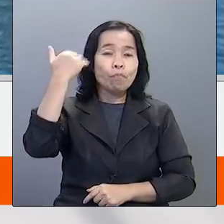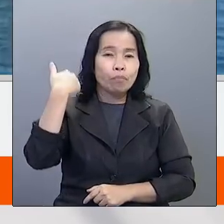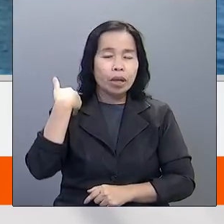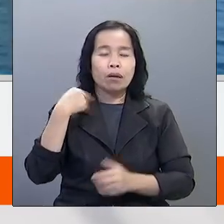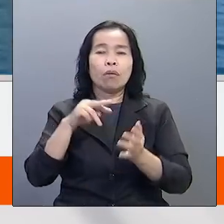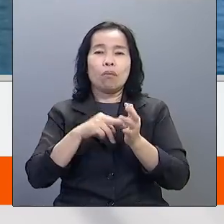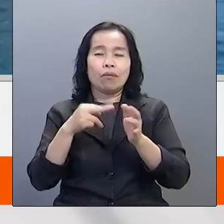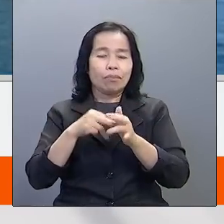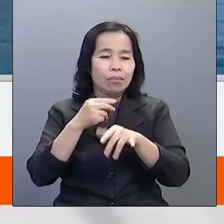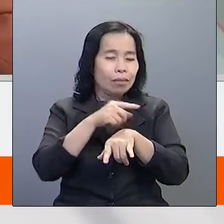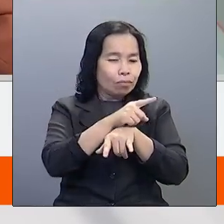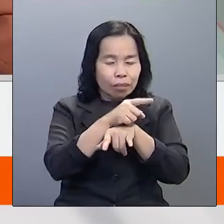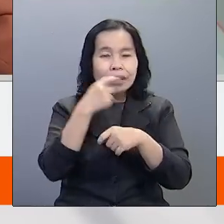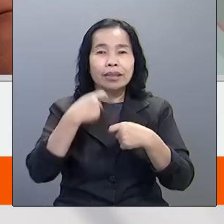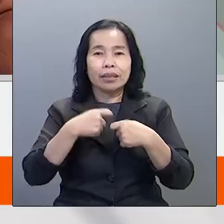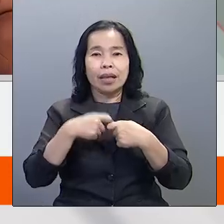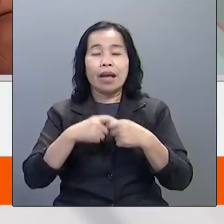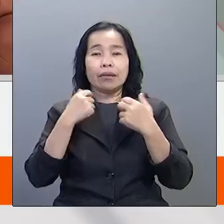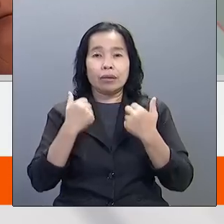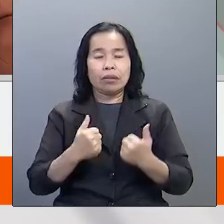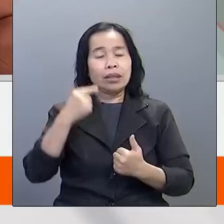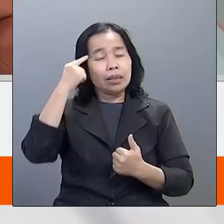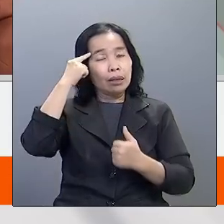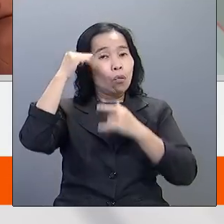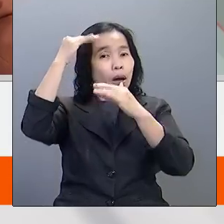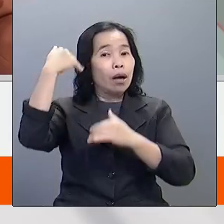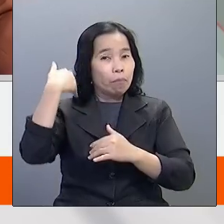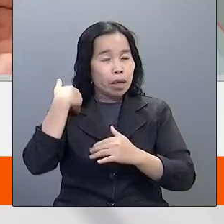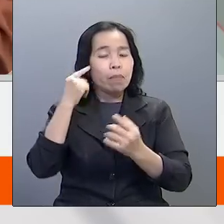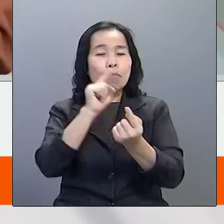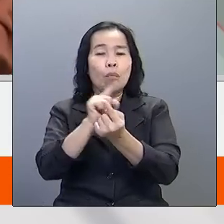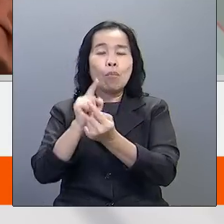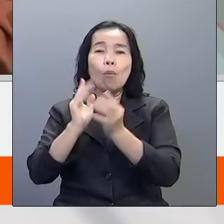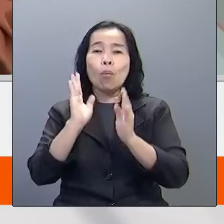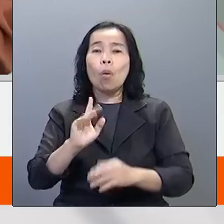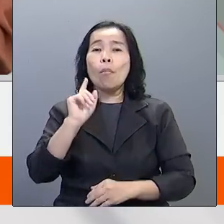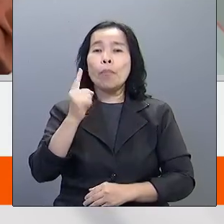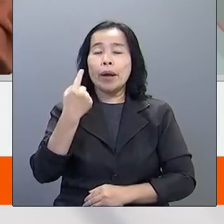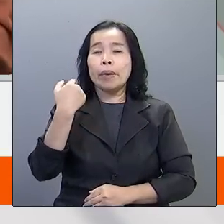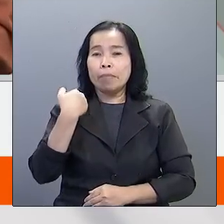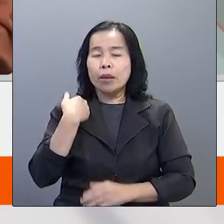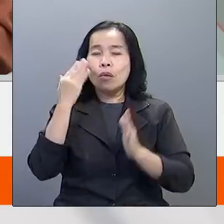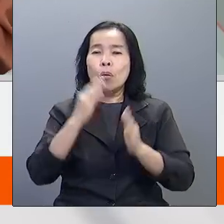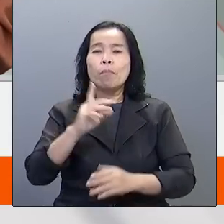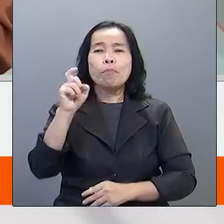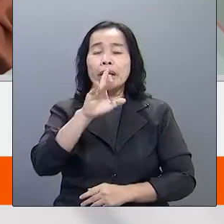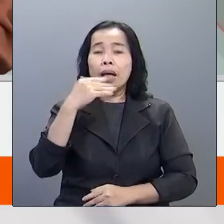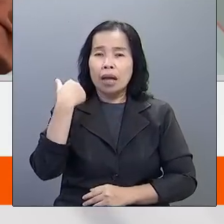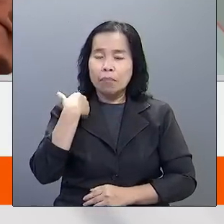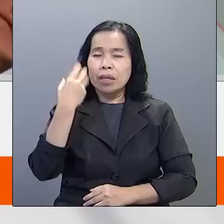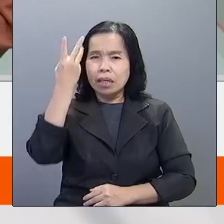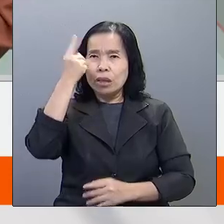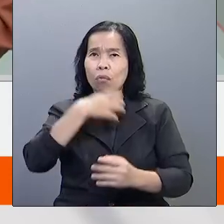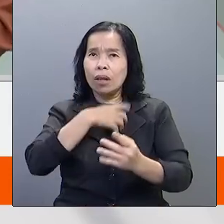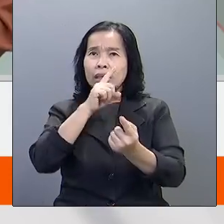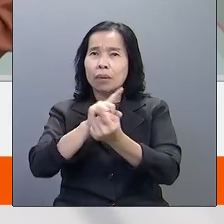ครับ ค่ะจนถึงตอนนี้เนี่ยยังมีความหวังที่จะพบกำลังพลที่ยังรอดชีวิตอยู่มากน้อยแค่ไหนคะท่านคะขออนุญาตเรียน